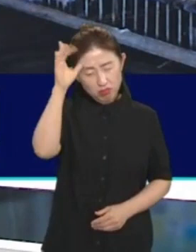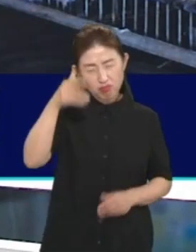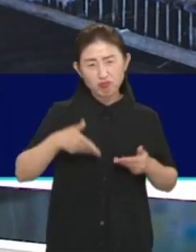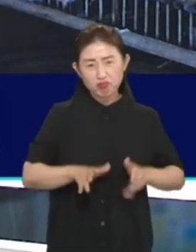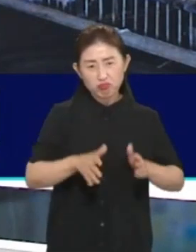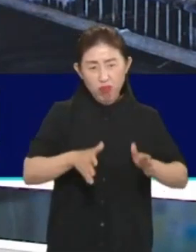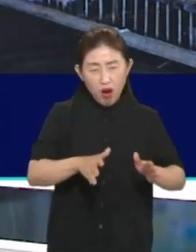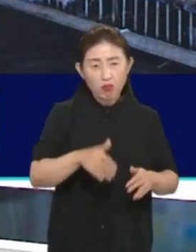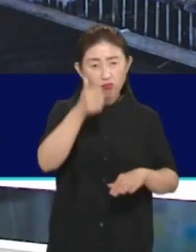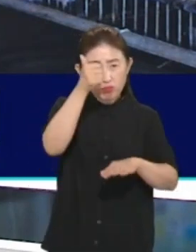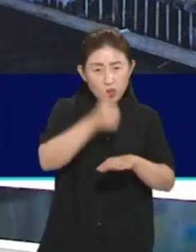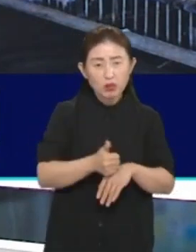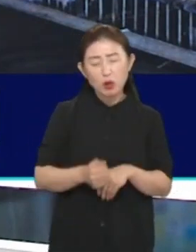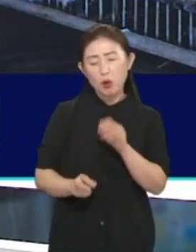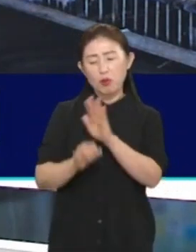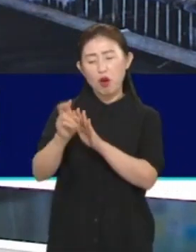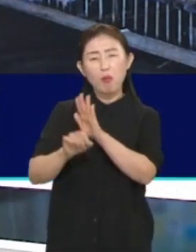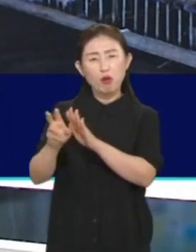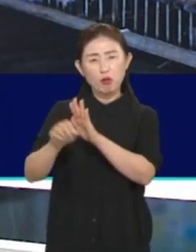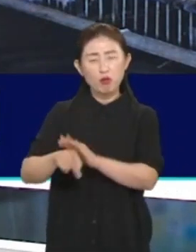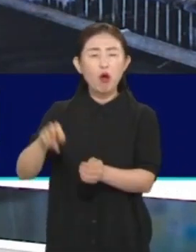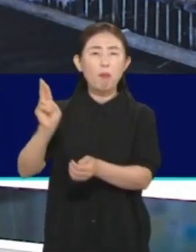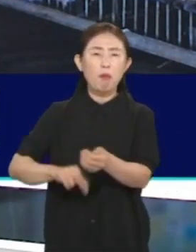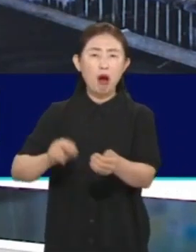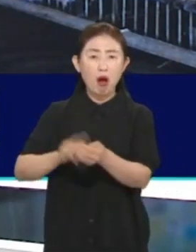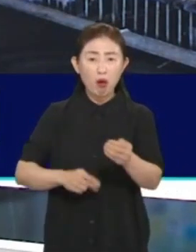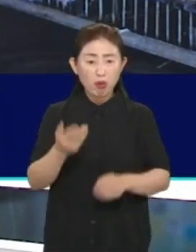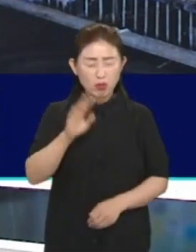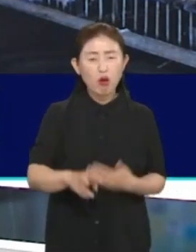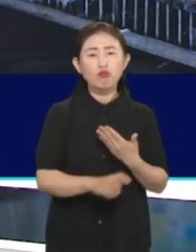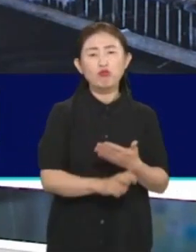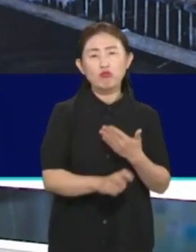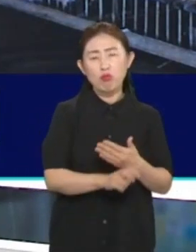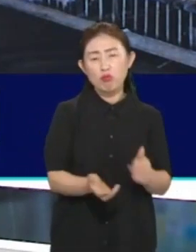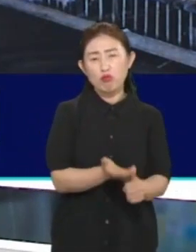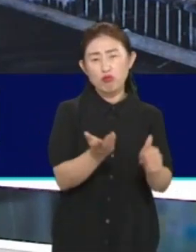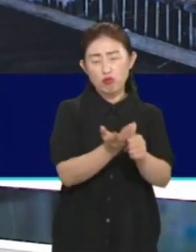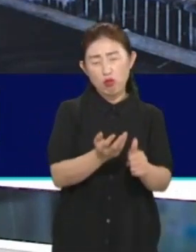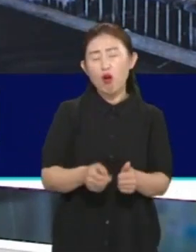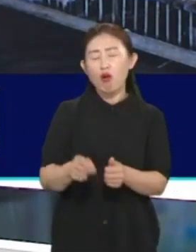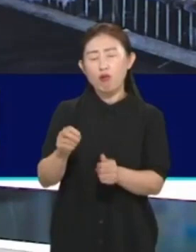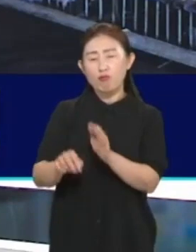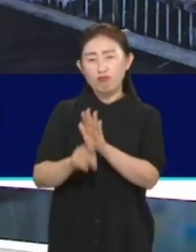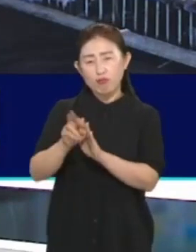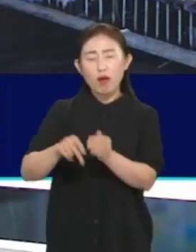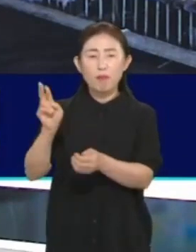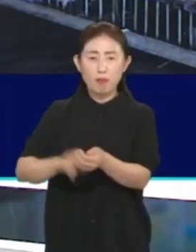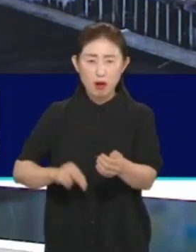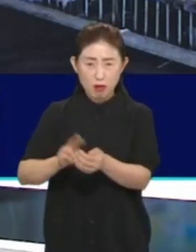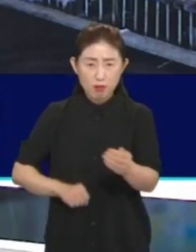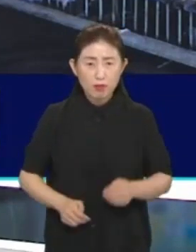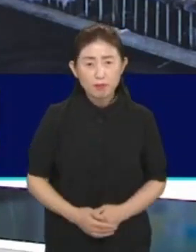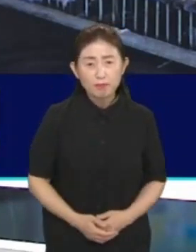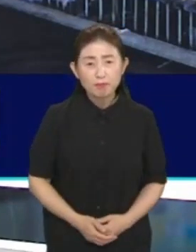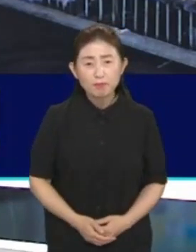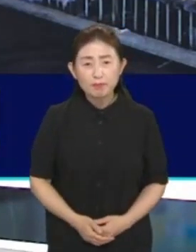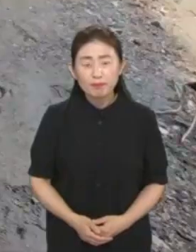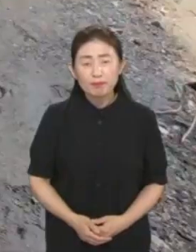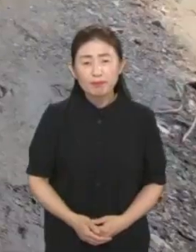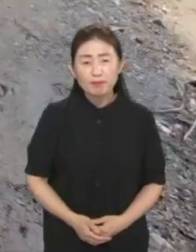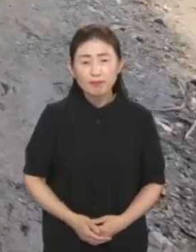반려동물 경매장을 통해 합법적으로 번식된 강아지로 둔갑돼 유통됐습니다. 단독 보도 이수복 기자입니다.